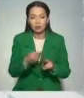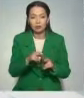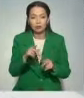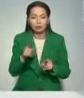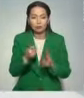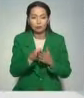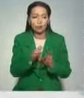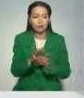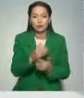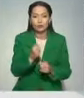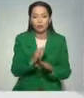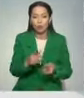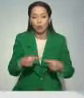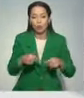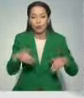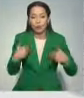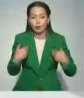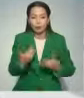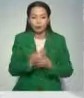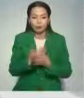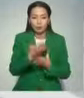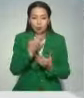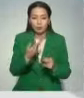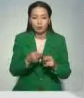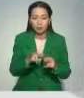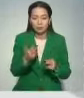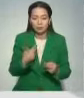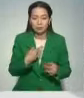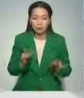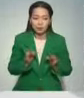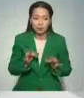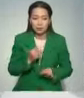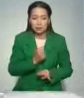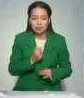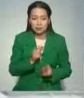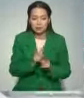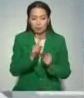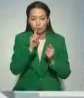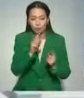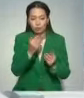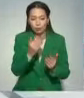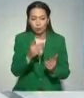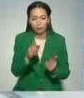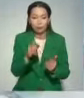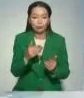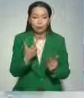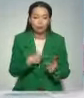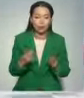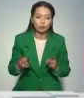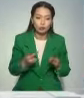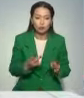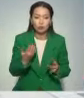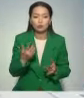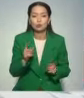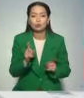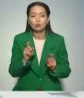их не делая ничего общественно полезного Вот именно это бесит и настраивает против этих жертв столько было